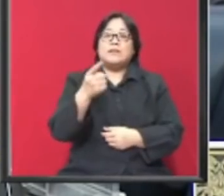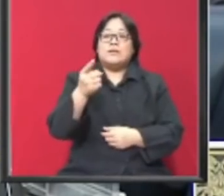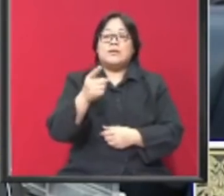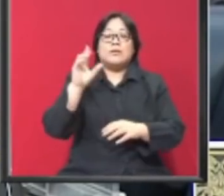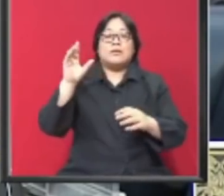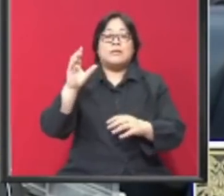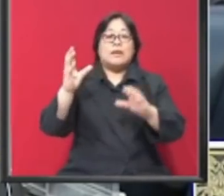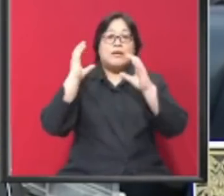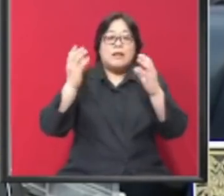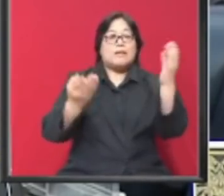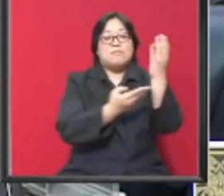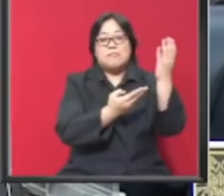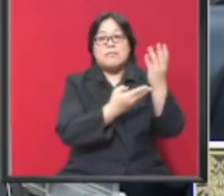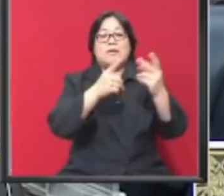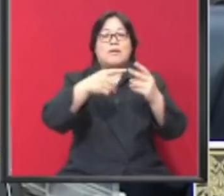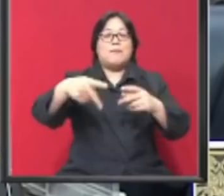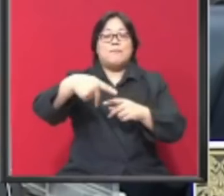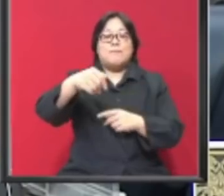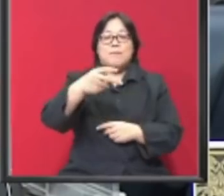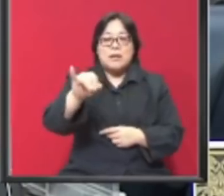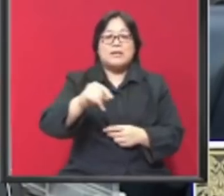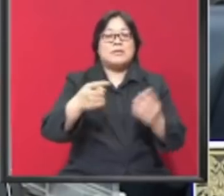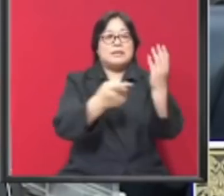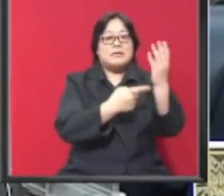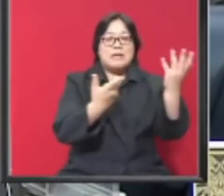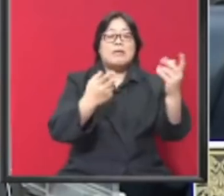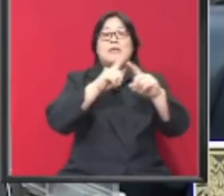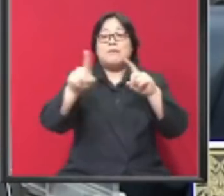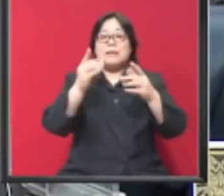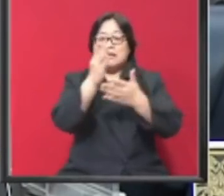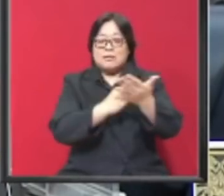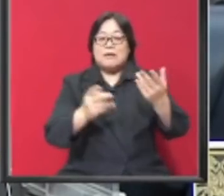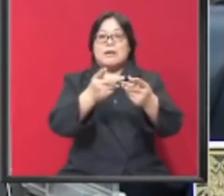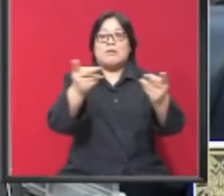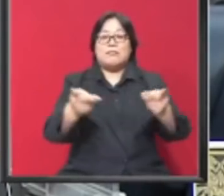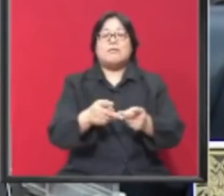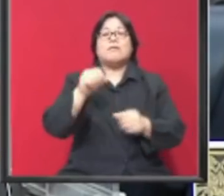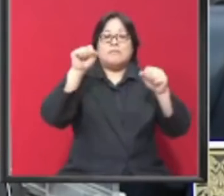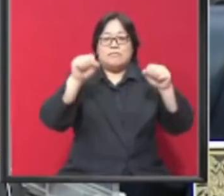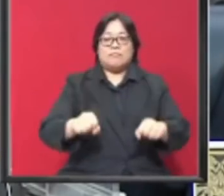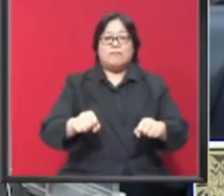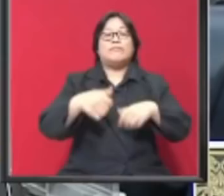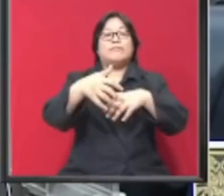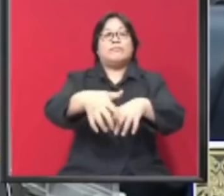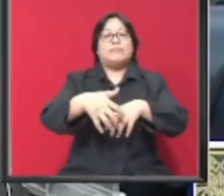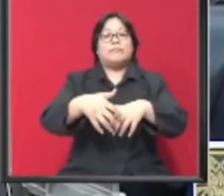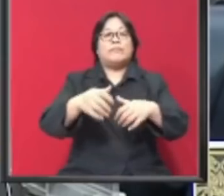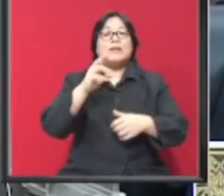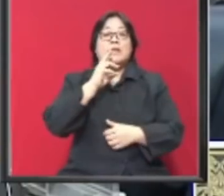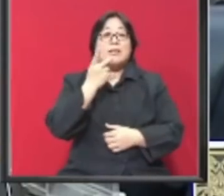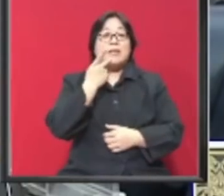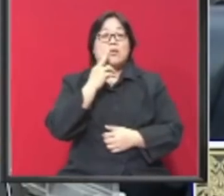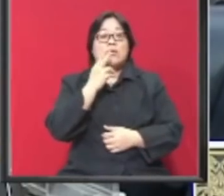kelapa sawit betah dan tadi sebagian kawasan hendaklah ditanam dengan